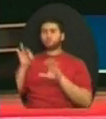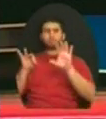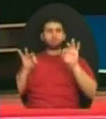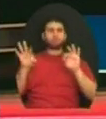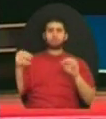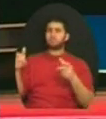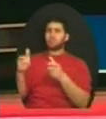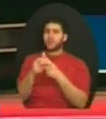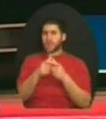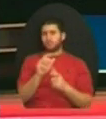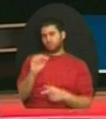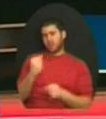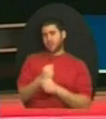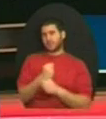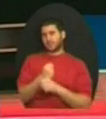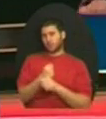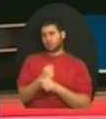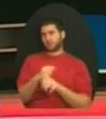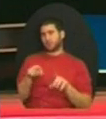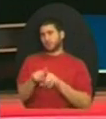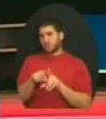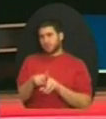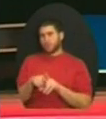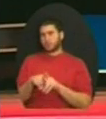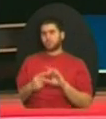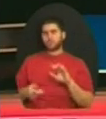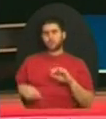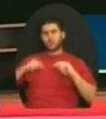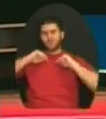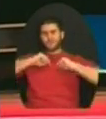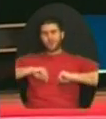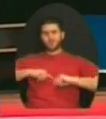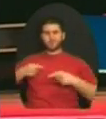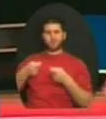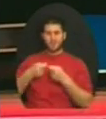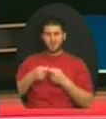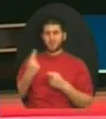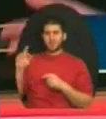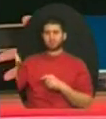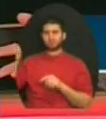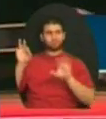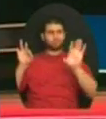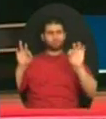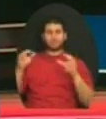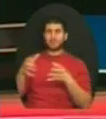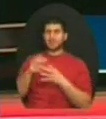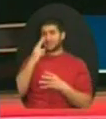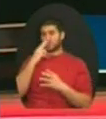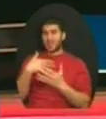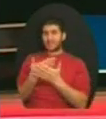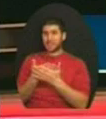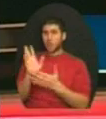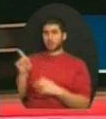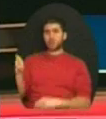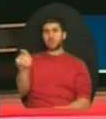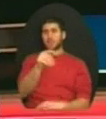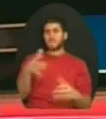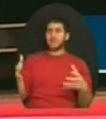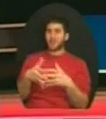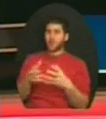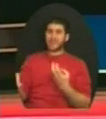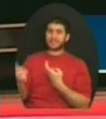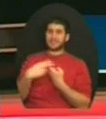מפלגה כדי לעשות... יושבות ראש משותפות, לקחו מכל מפלגה, ניסינו להציע לעוד